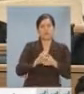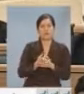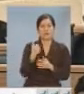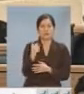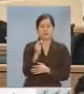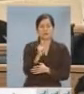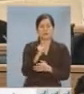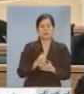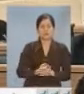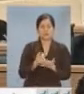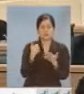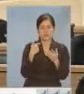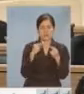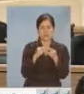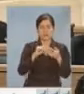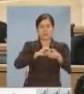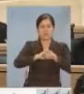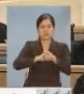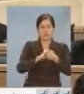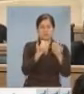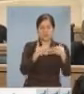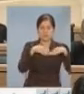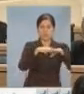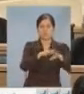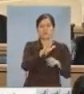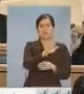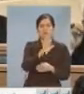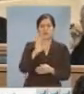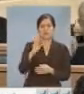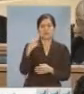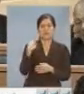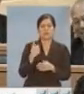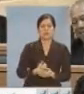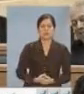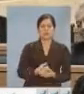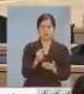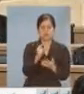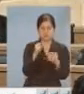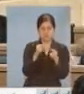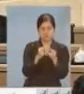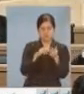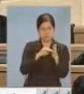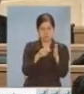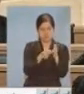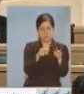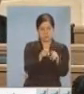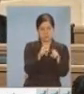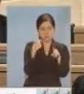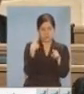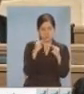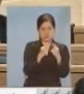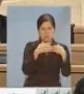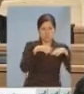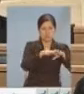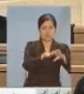เขาเรียกเชื่อมกล้วยไว้ทานเท่านั้นแหละครับเชื่อมกล้วยกับน้ำหวานไว้ทานเท่านั้นเองนะครับเพราะว่